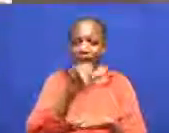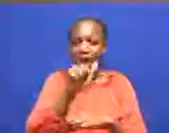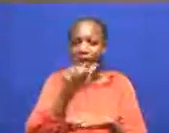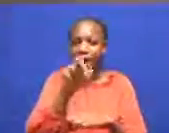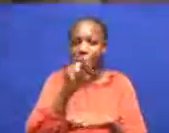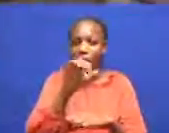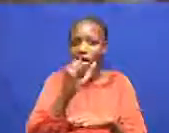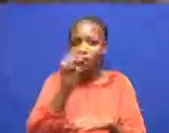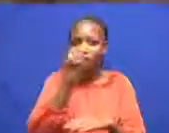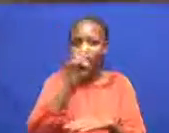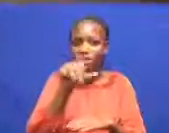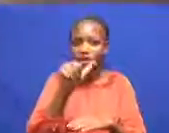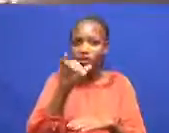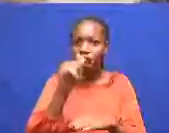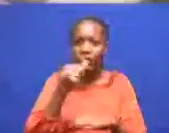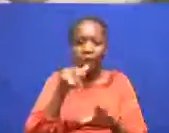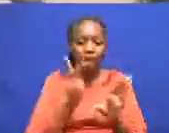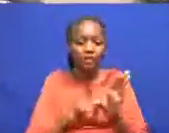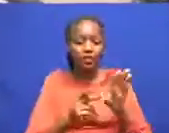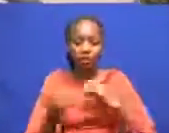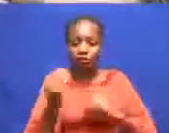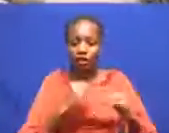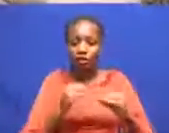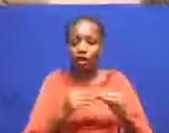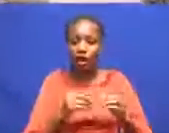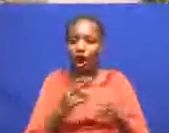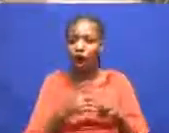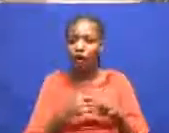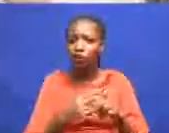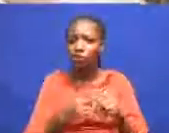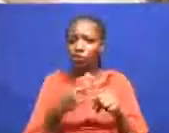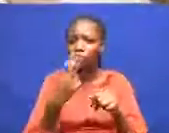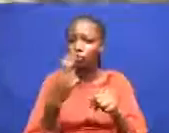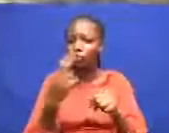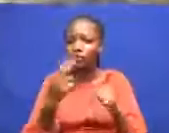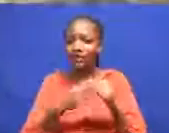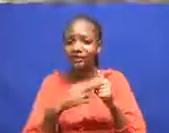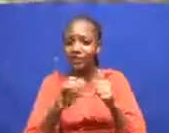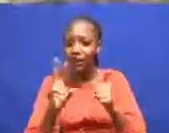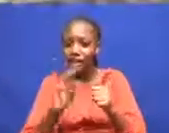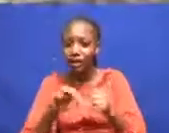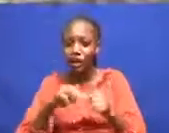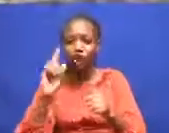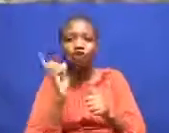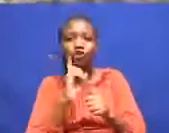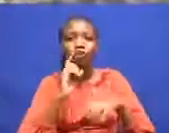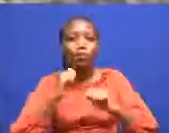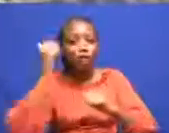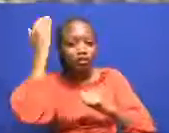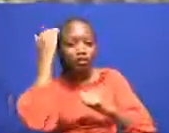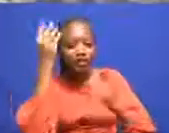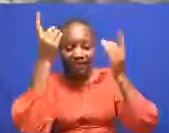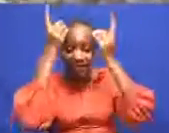Sakata ya mahindi ya Kima cha shilingi milioni 297 Kesho mahakama itaamua Kesi